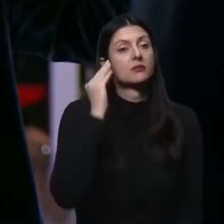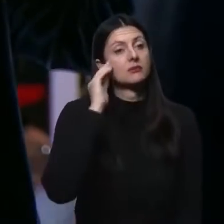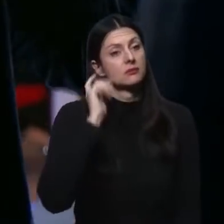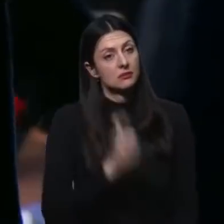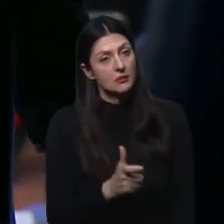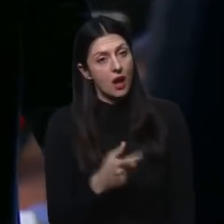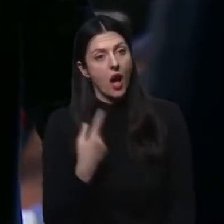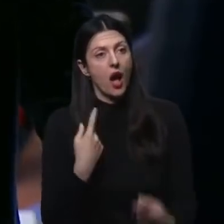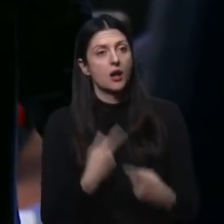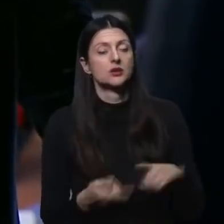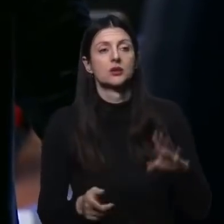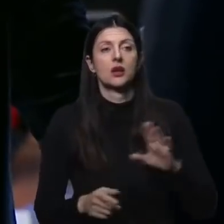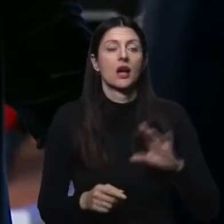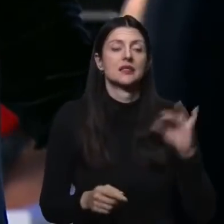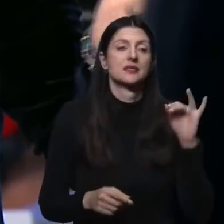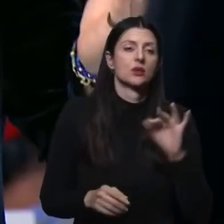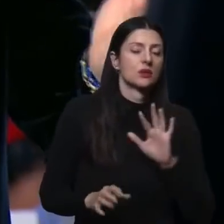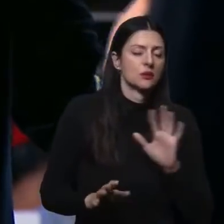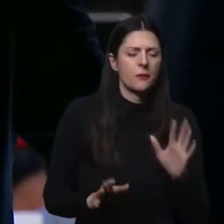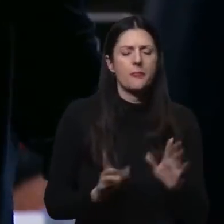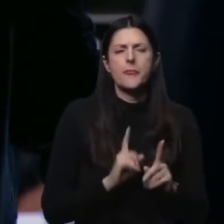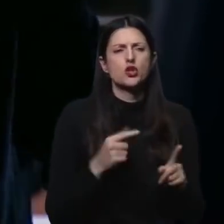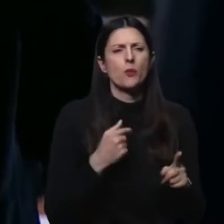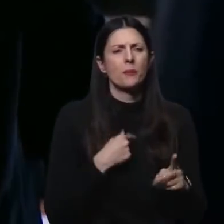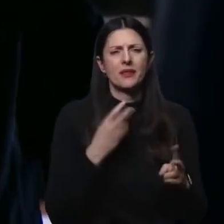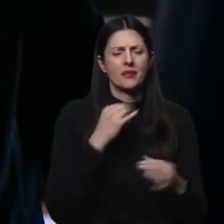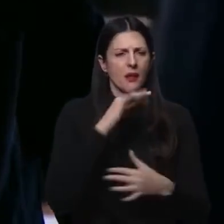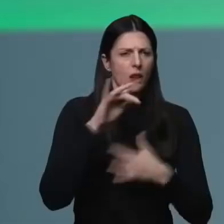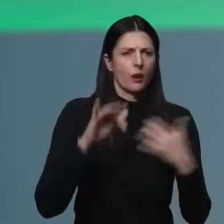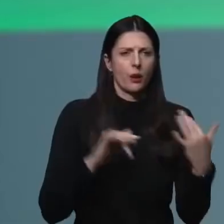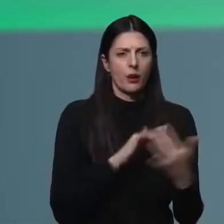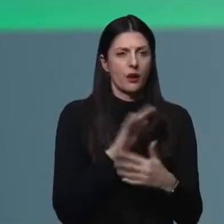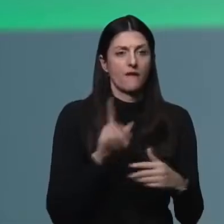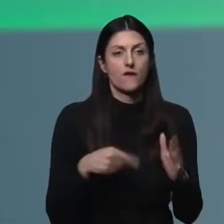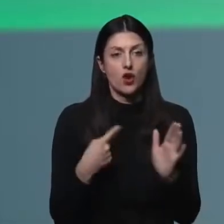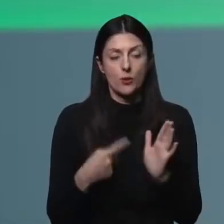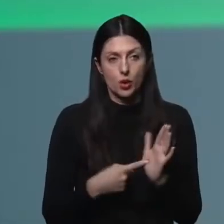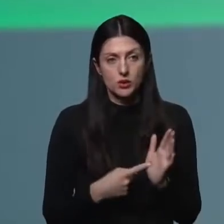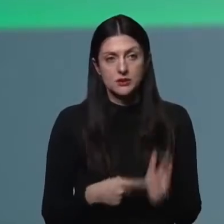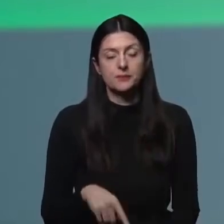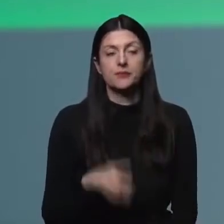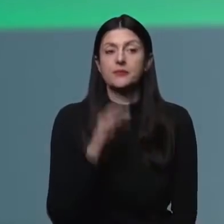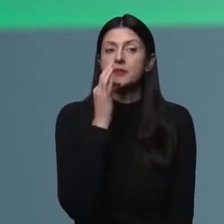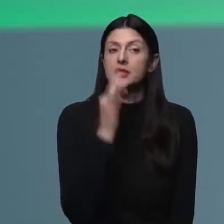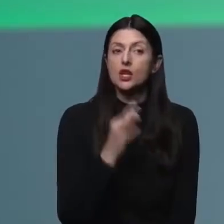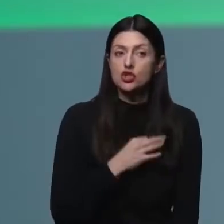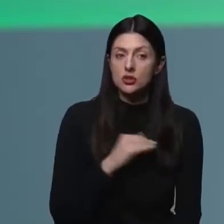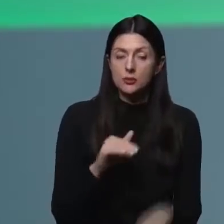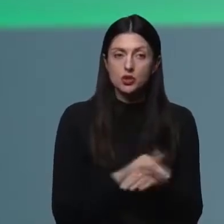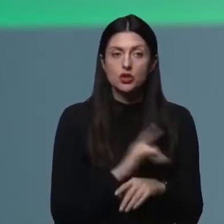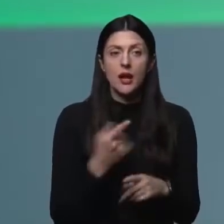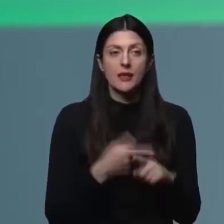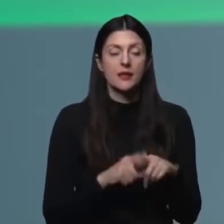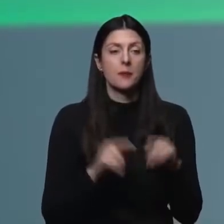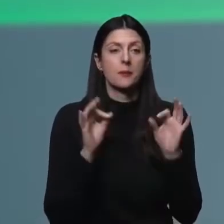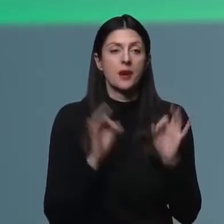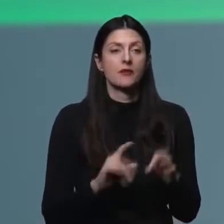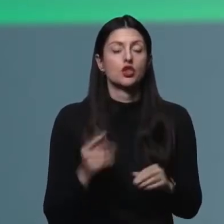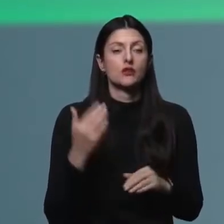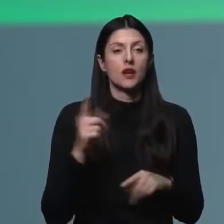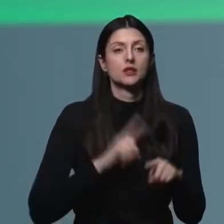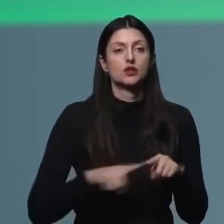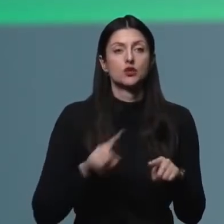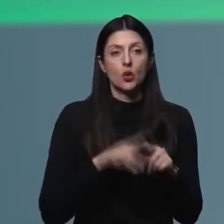стороны говорите исторически. Сейчас, чтобы мы не заболтали вопрос. Дмитрий Александрович, скажите, пожалуйста, это правда, что вас в скором